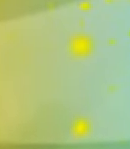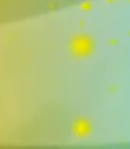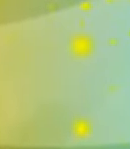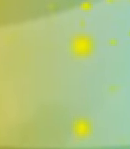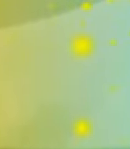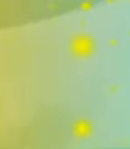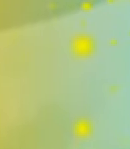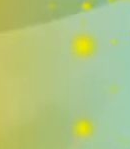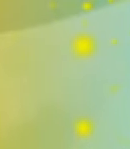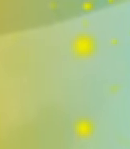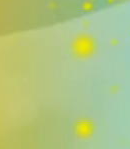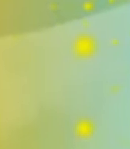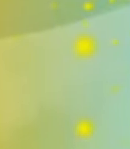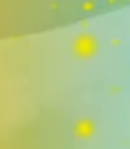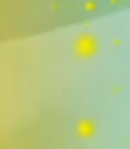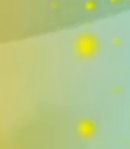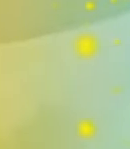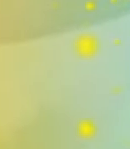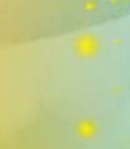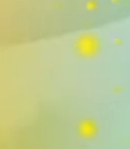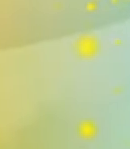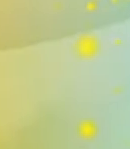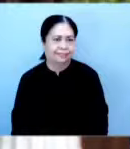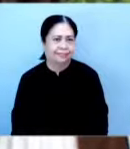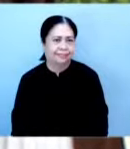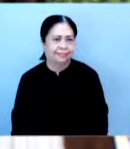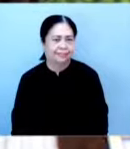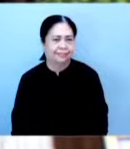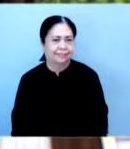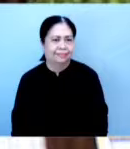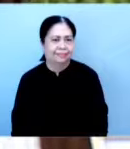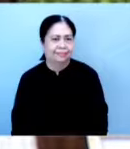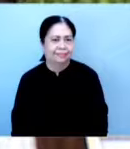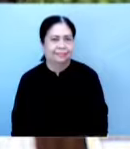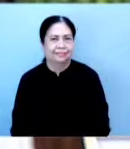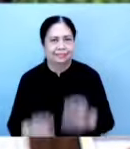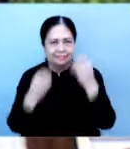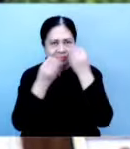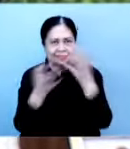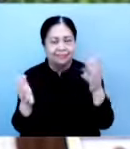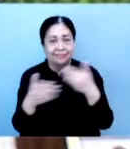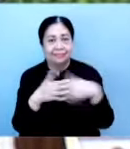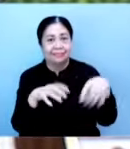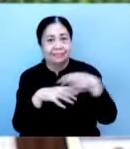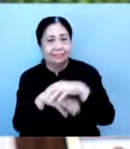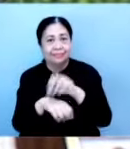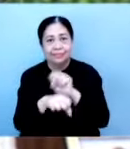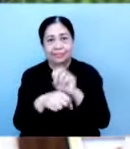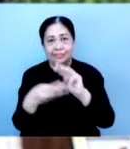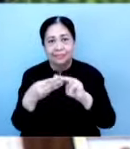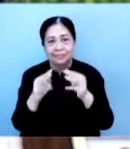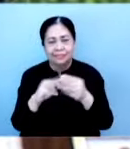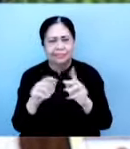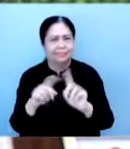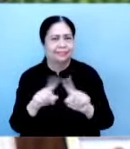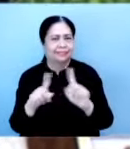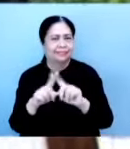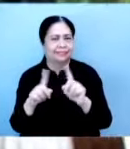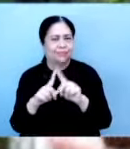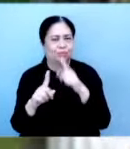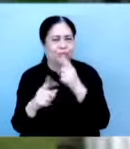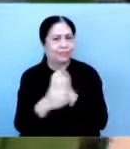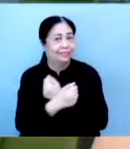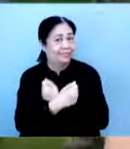maki-join sa aming cagumoc ko selfie contest ipamalita na sa mga kapitbahay katrabaho at iba pang mga mahal sa